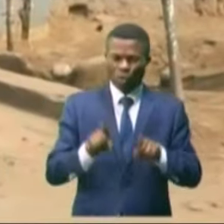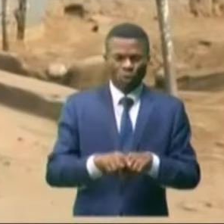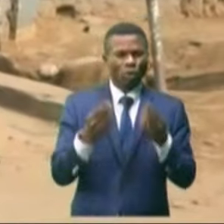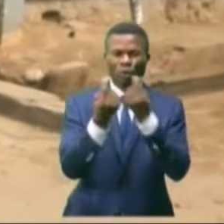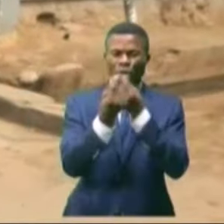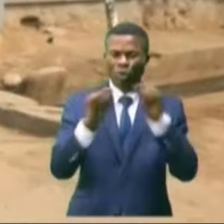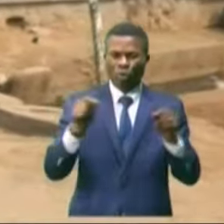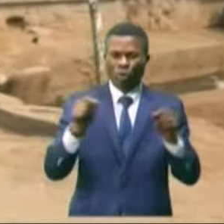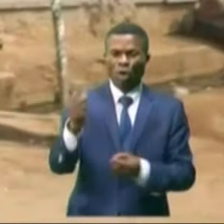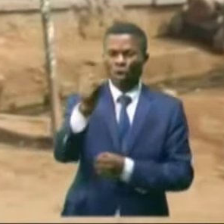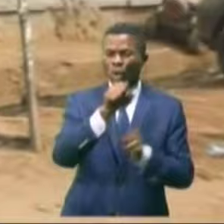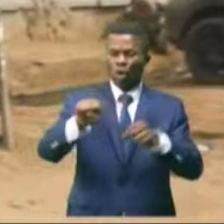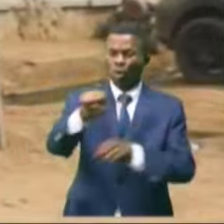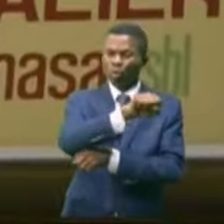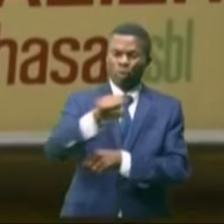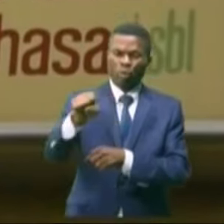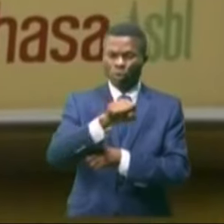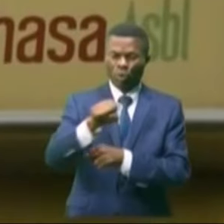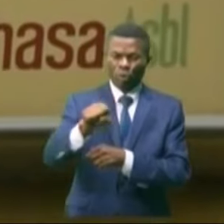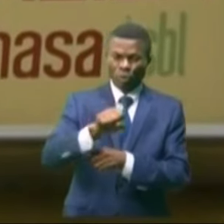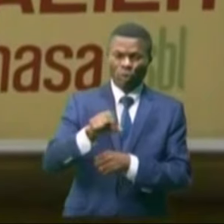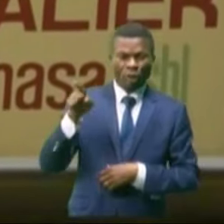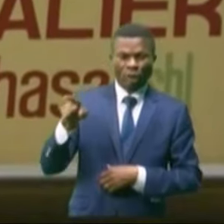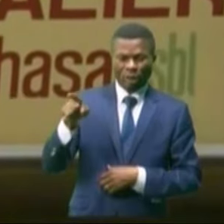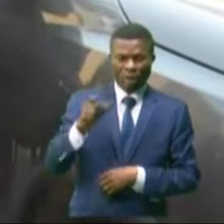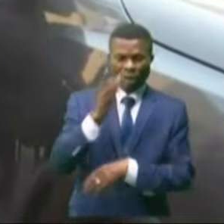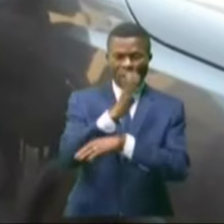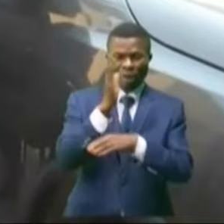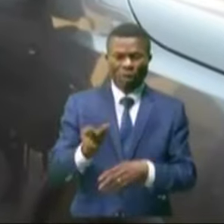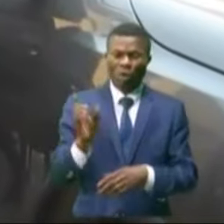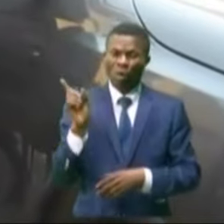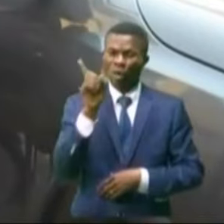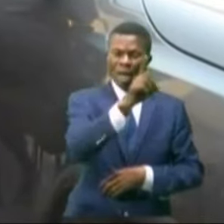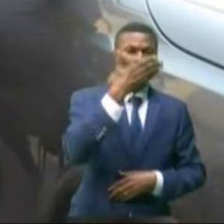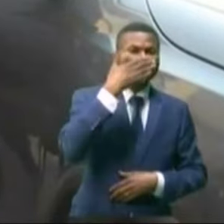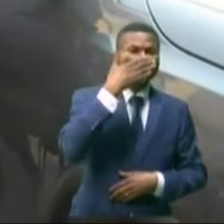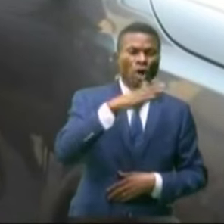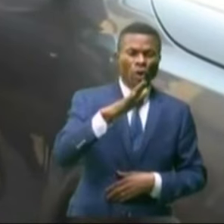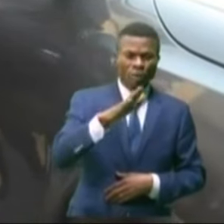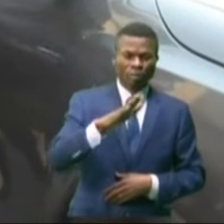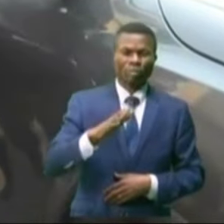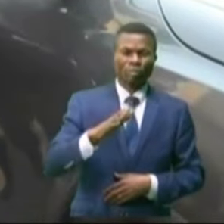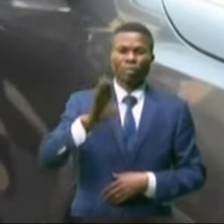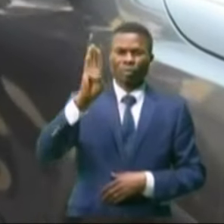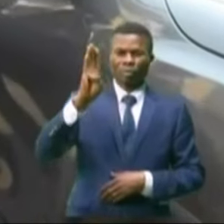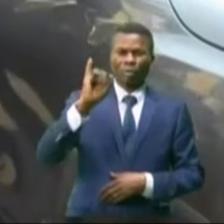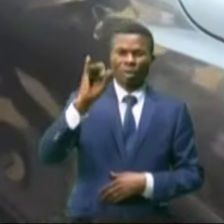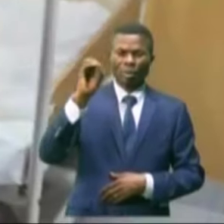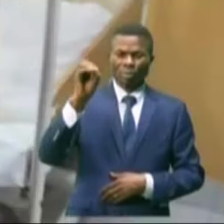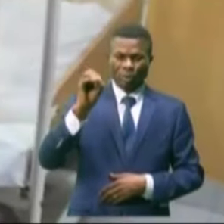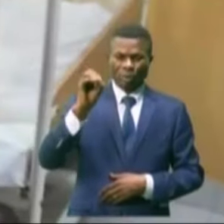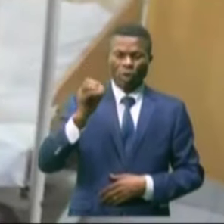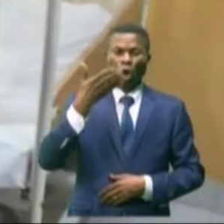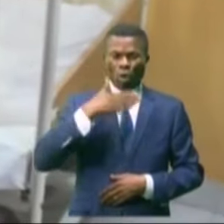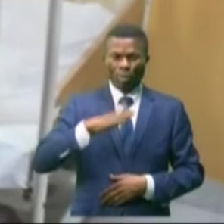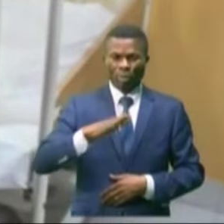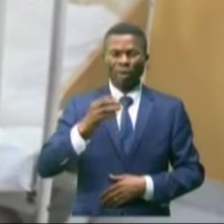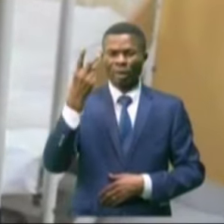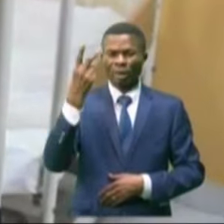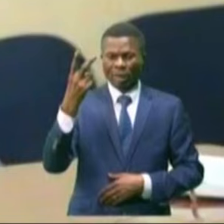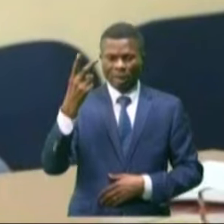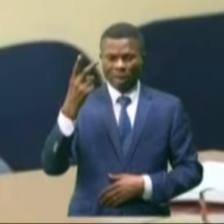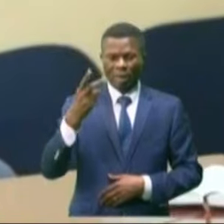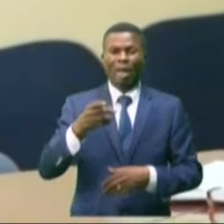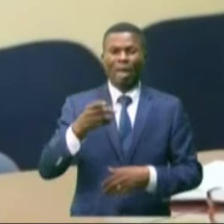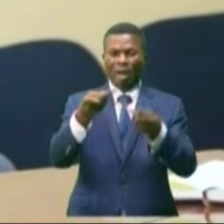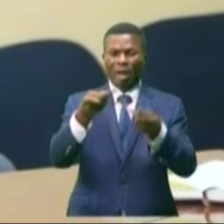du coordonnateur Polydor Mbongani s'est dirigé à l'hôpital biomédical 2, point de chute de son